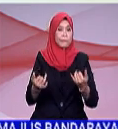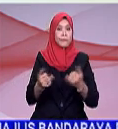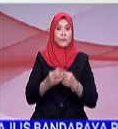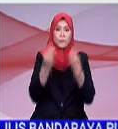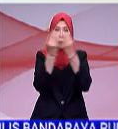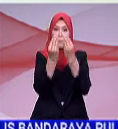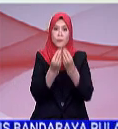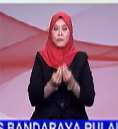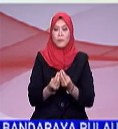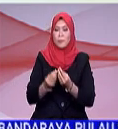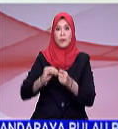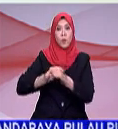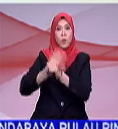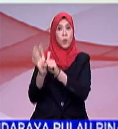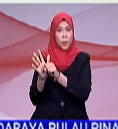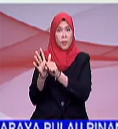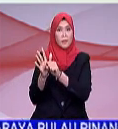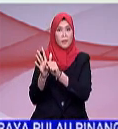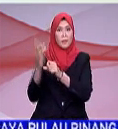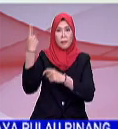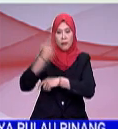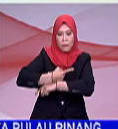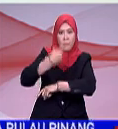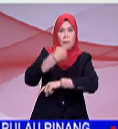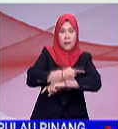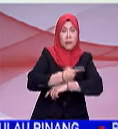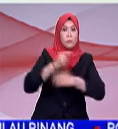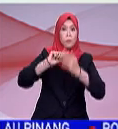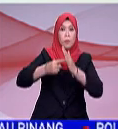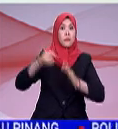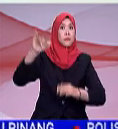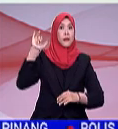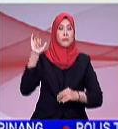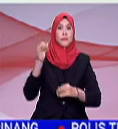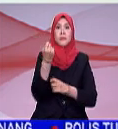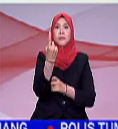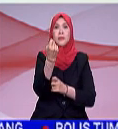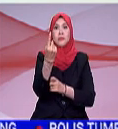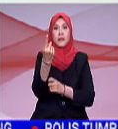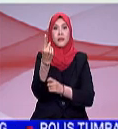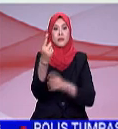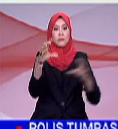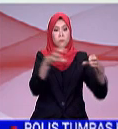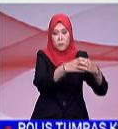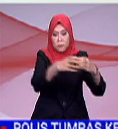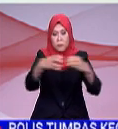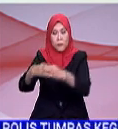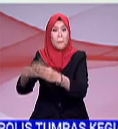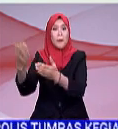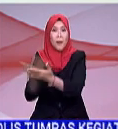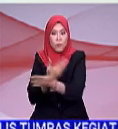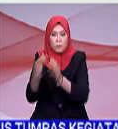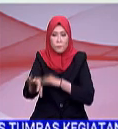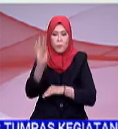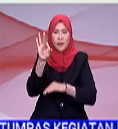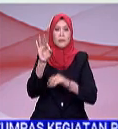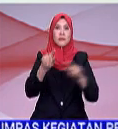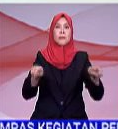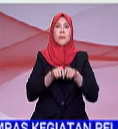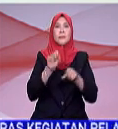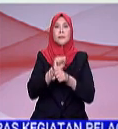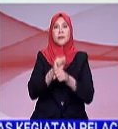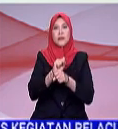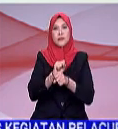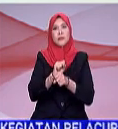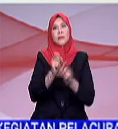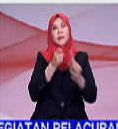data COVID-19 harian juga, setakat semalam, sebanyak 11 kluster baru tempat kerja yang dilaporkan daripada